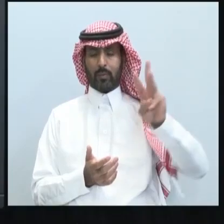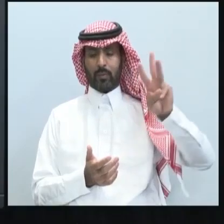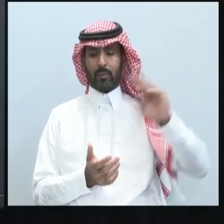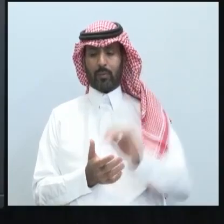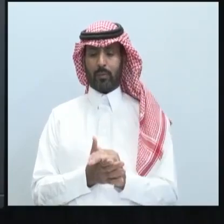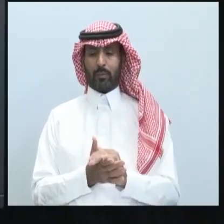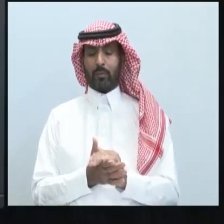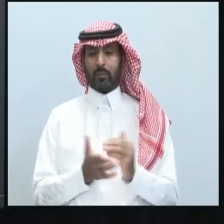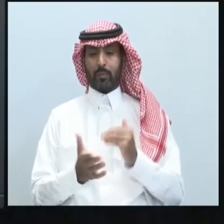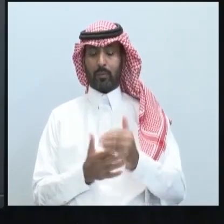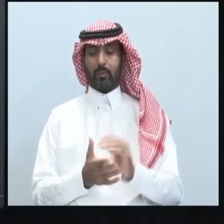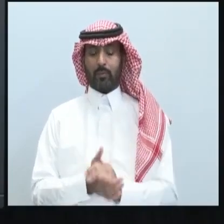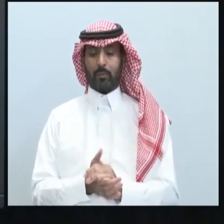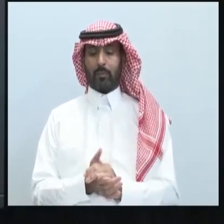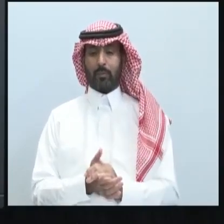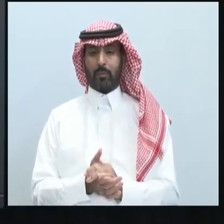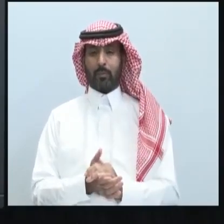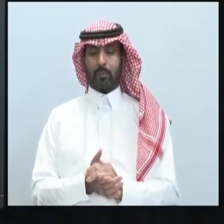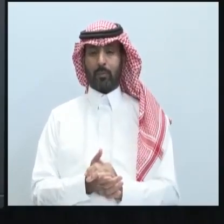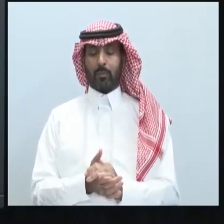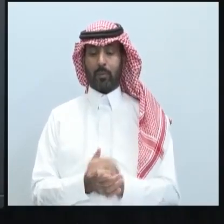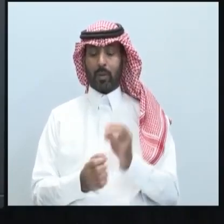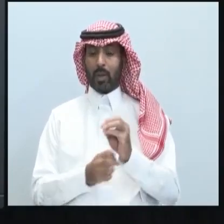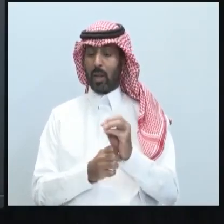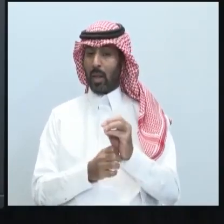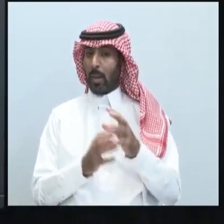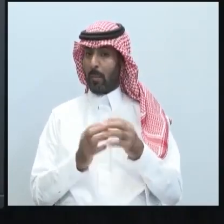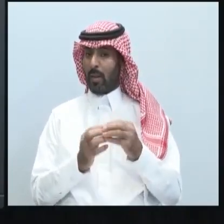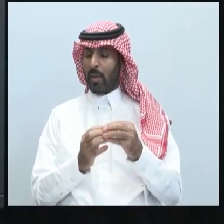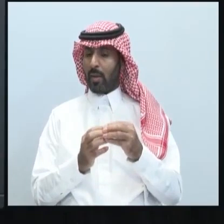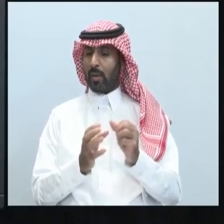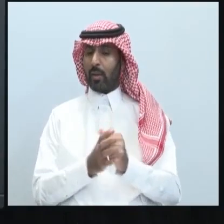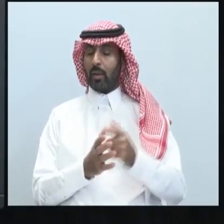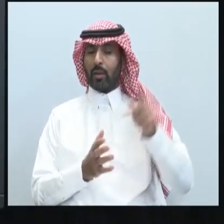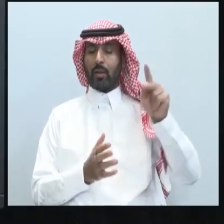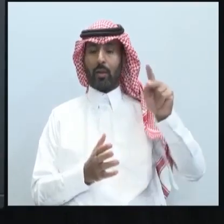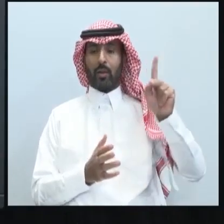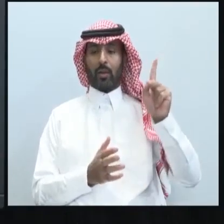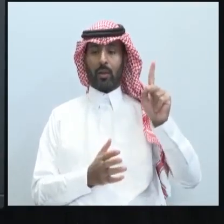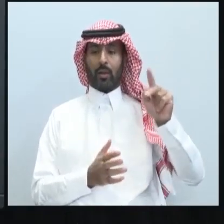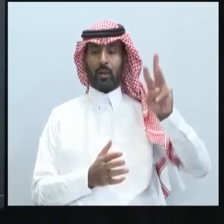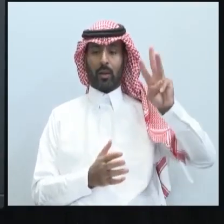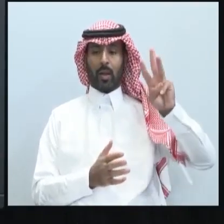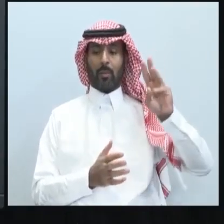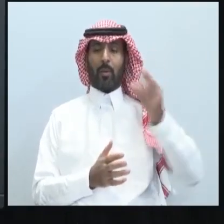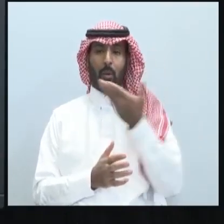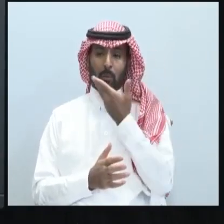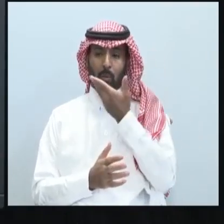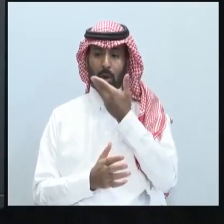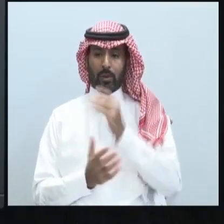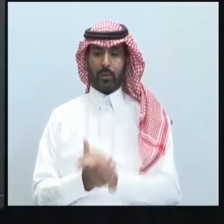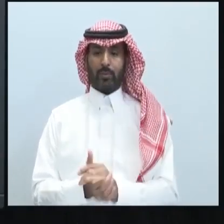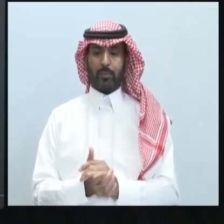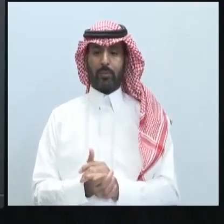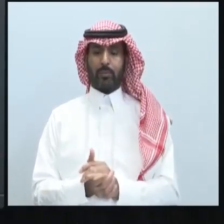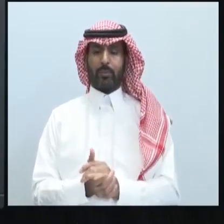تاين القاعده من بيز اليوم سوف نتعرف على ثابت التاين للماء اللي هو من ووتر لابد ان تفهم